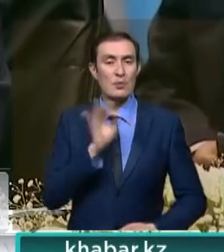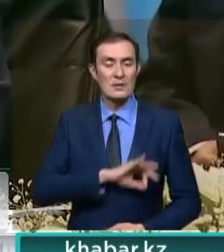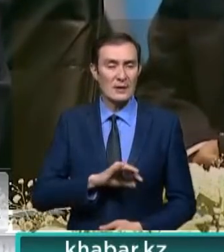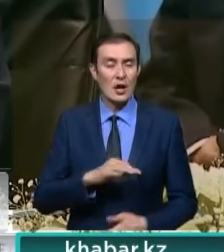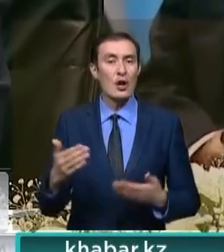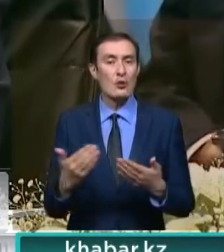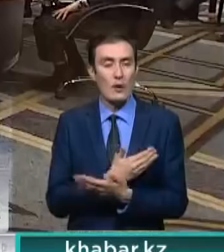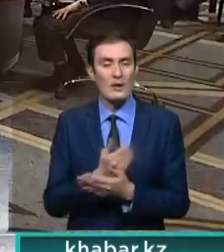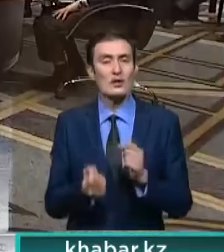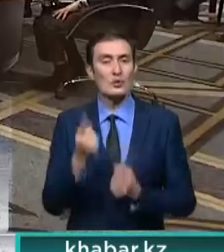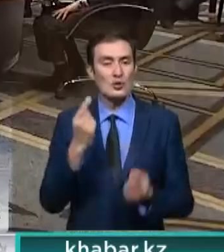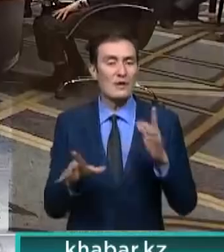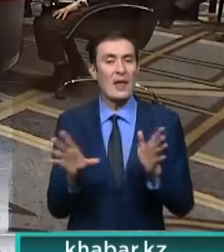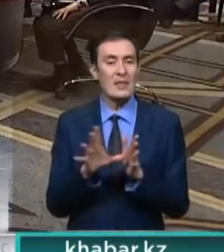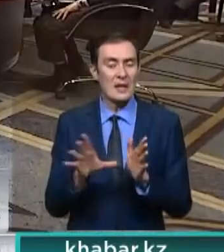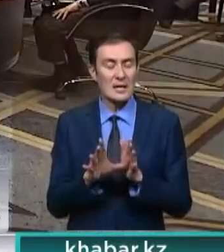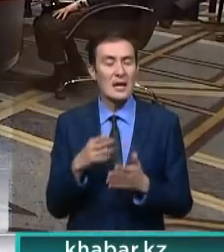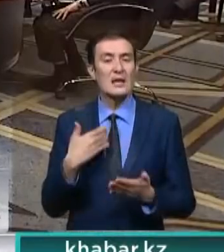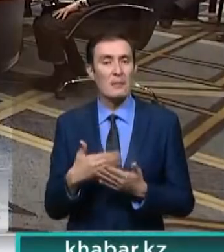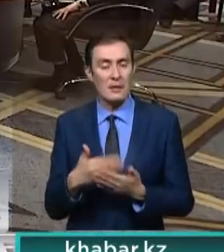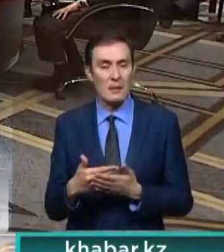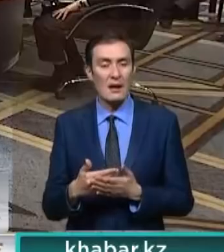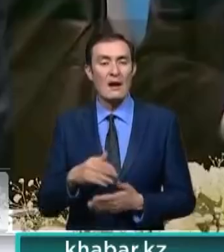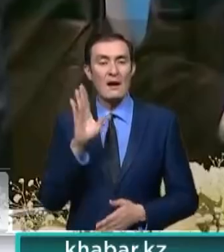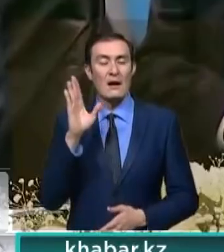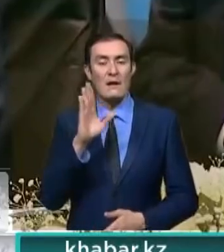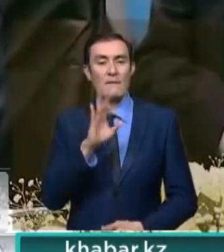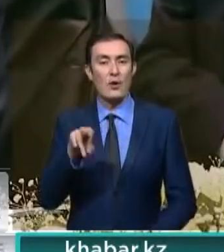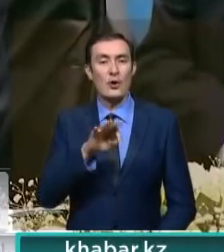использования новых источников энергии, в частности, водорода.